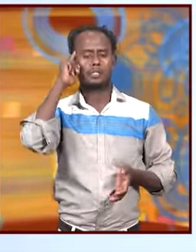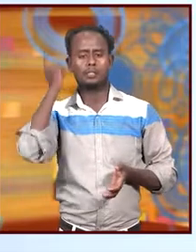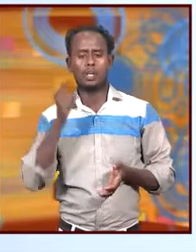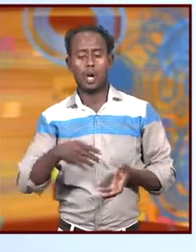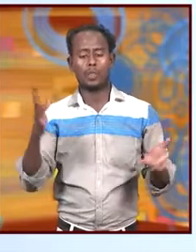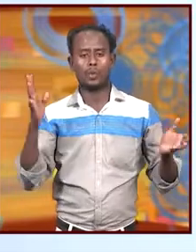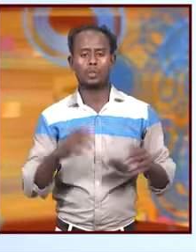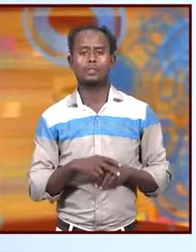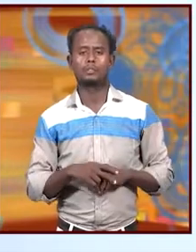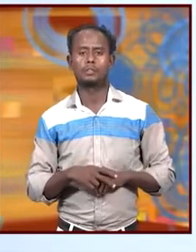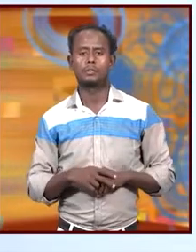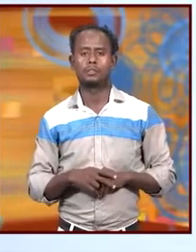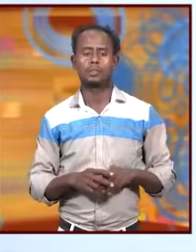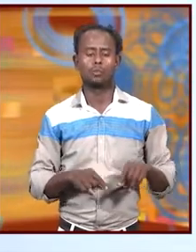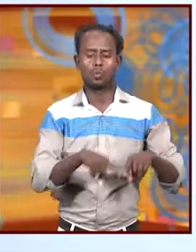அப்பூங்காவின் சுற்றளவு